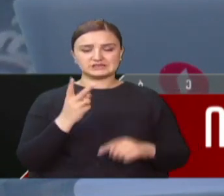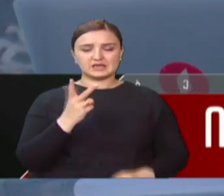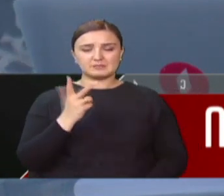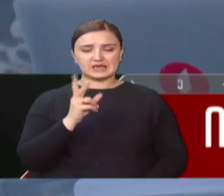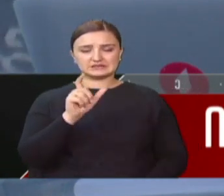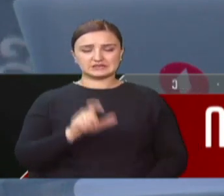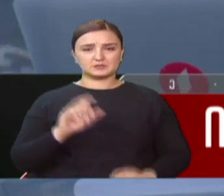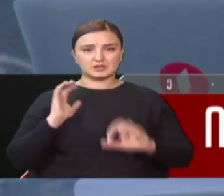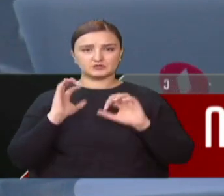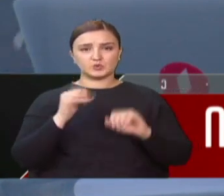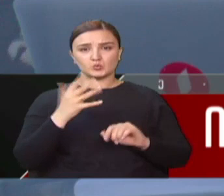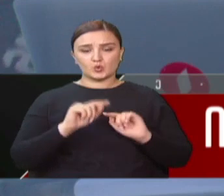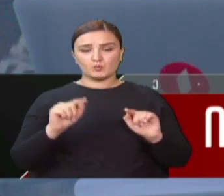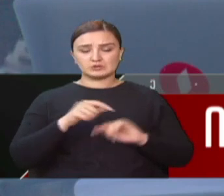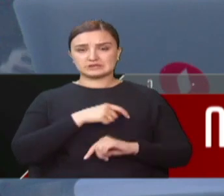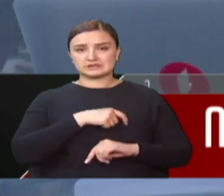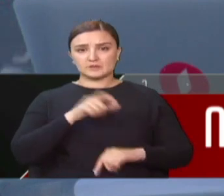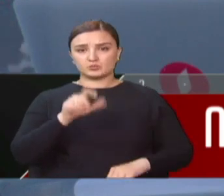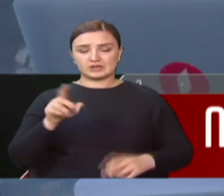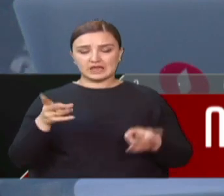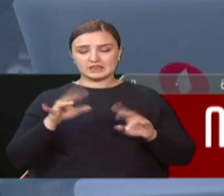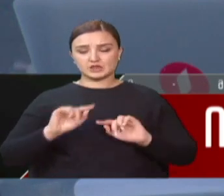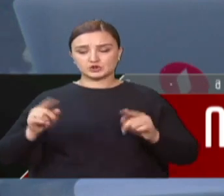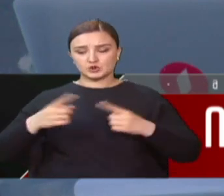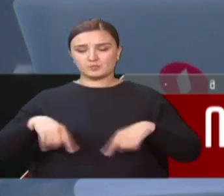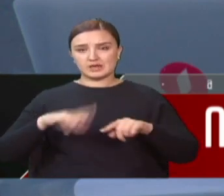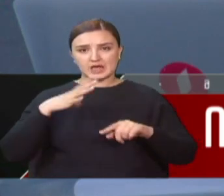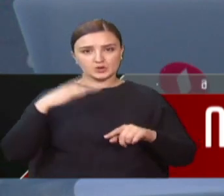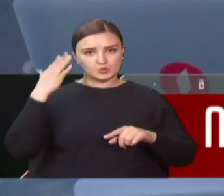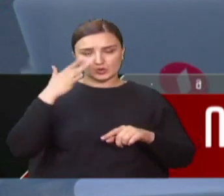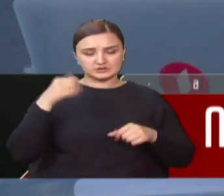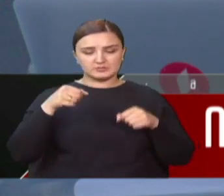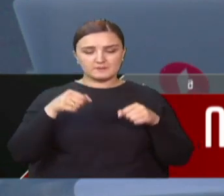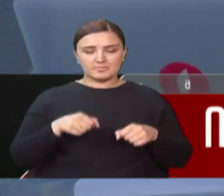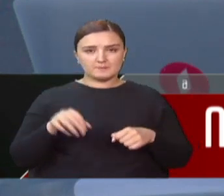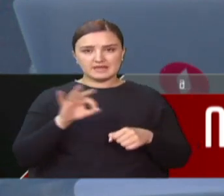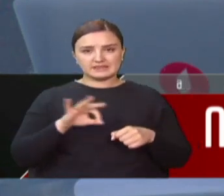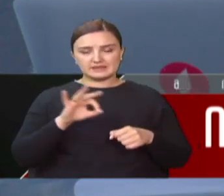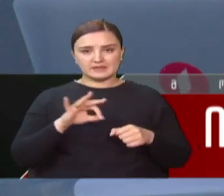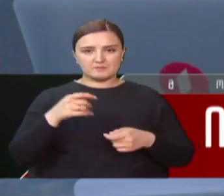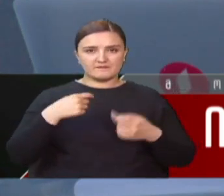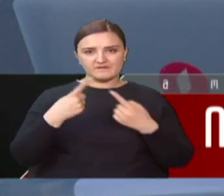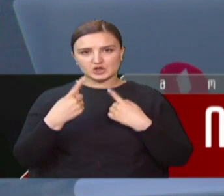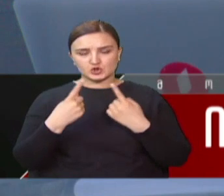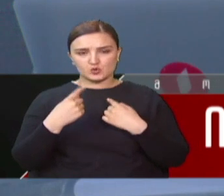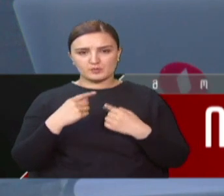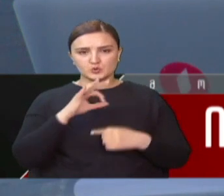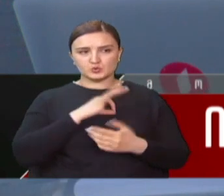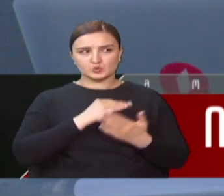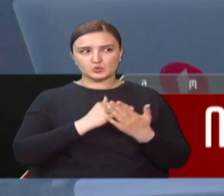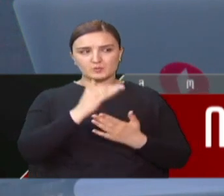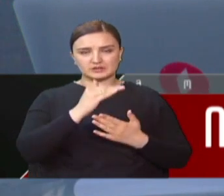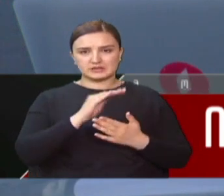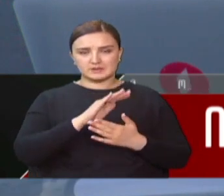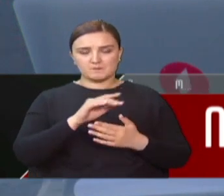მხარდამჭერ ხუთ ოპოზიციონერ დეპუტატს დანარჩენი ოპოზიცია ქართულ ოცნებასთან მანდატებით ვაჭრობაში და იუსტიციის უმაღლეს საბჭოში მოსამართლეთა ეგრეთ